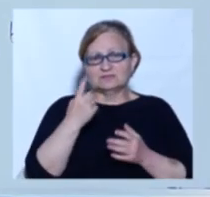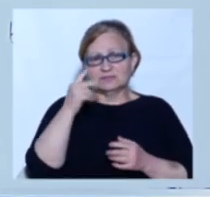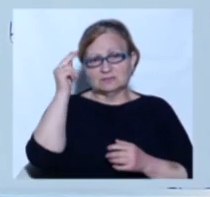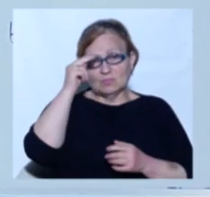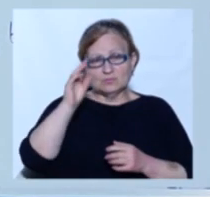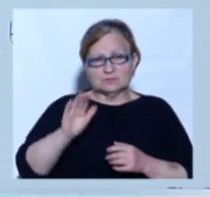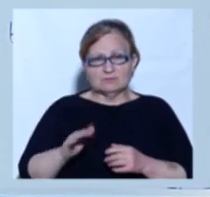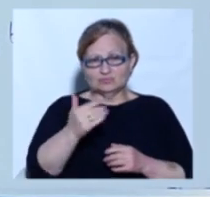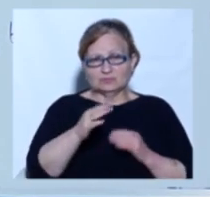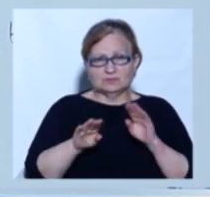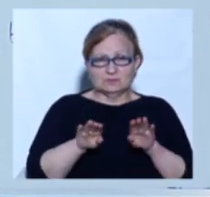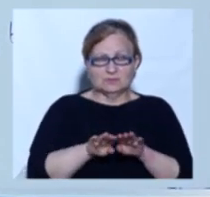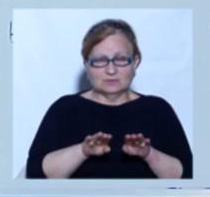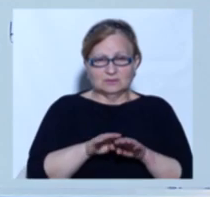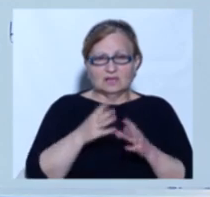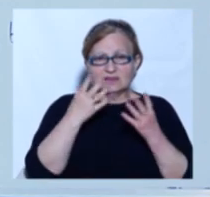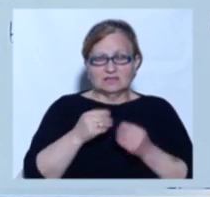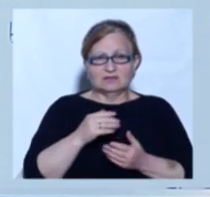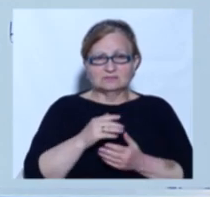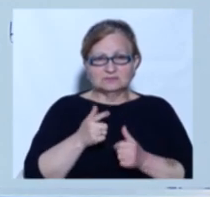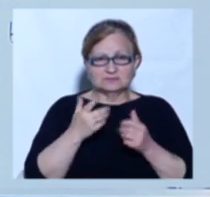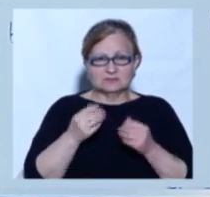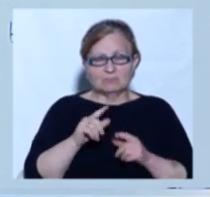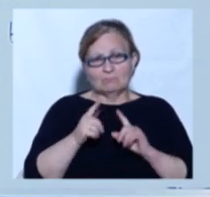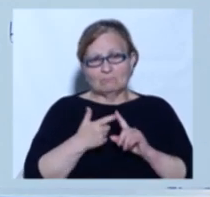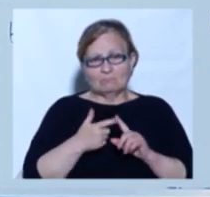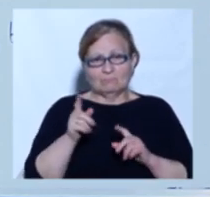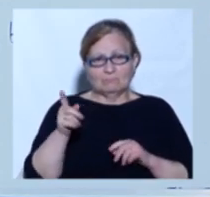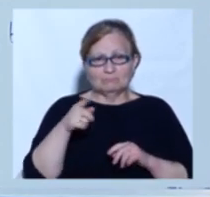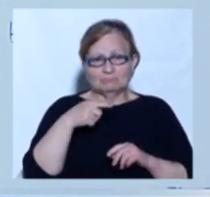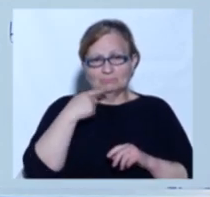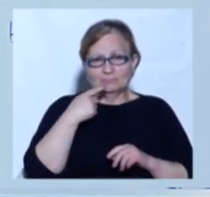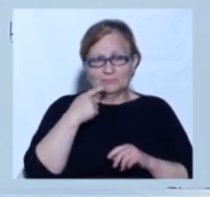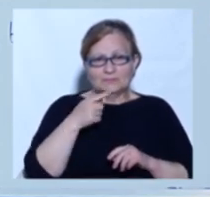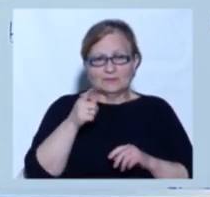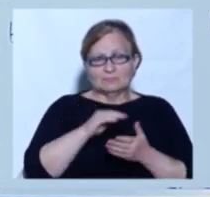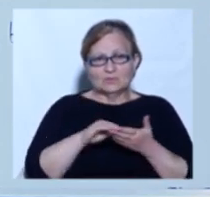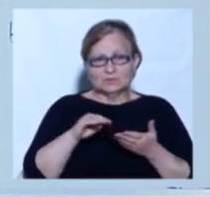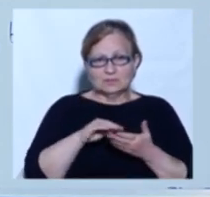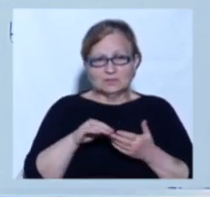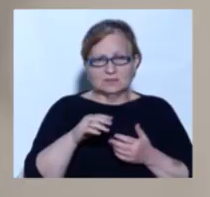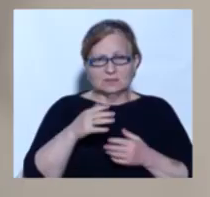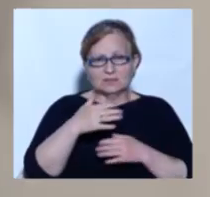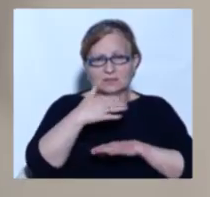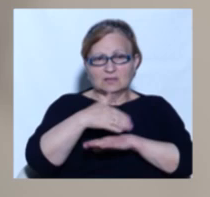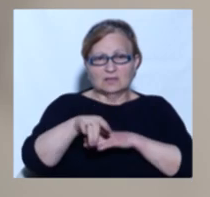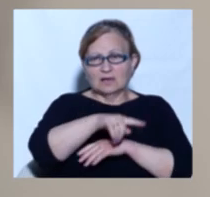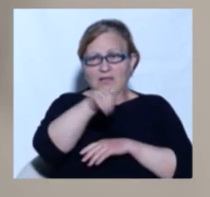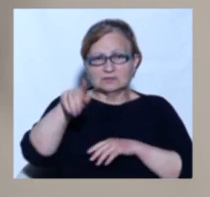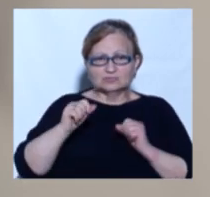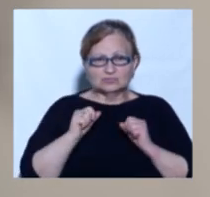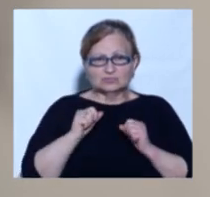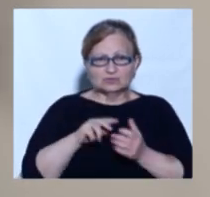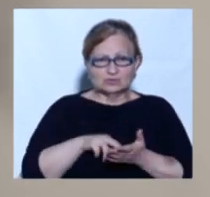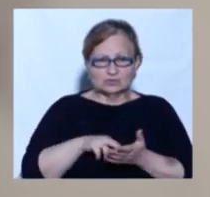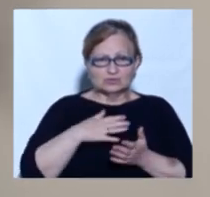შენი თანატოლი, თავის დღეს. ხოლო მეორე კი ამგვარ ჰაიკუს წერს. გარეთ შიშია,